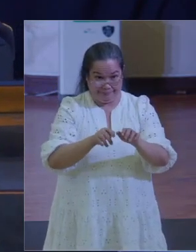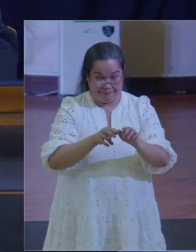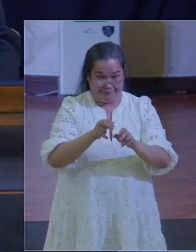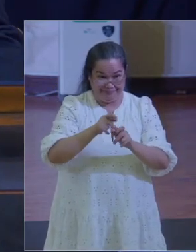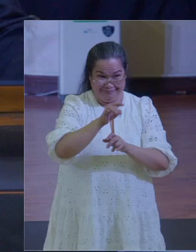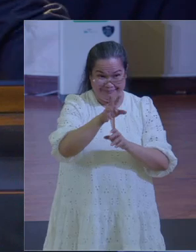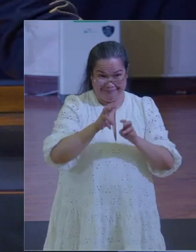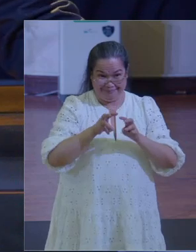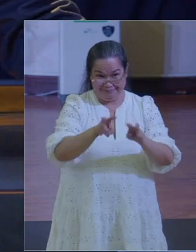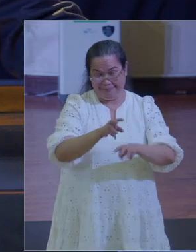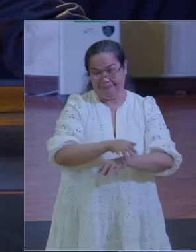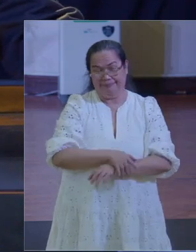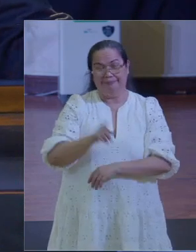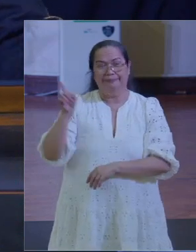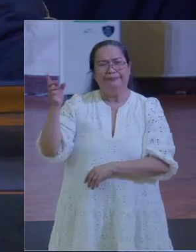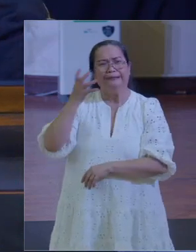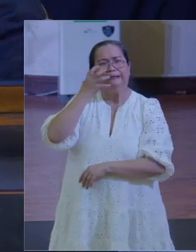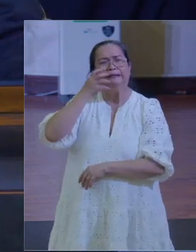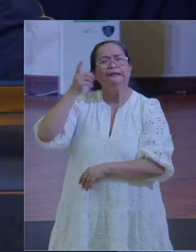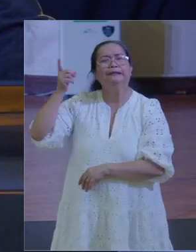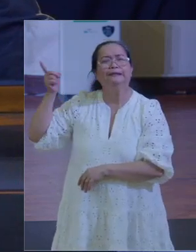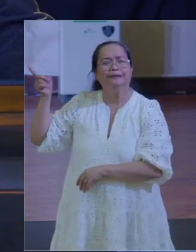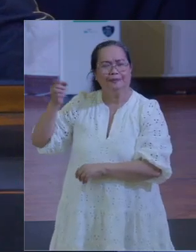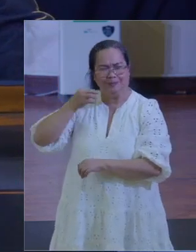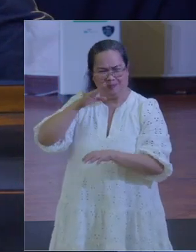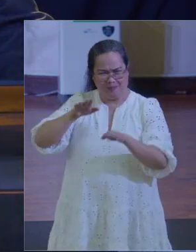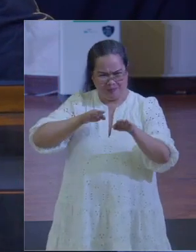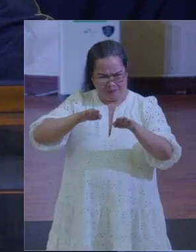Kaya ako po, galit ako sa mga reckless driver.